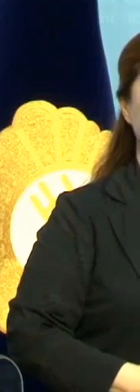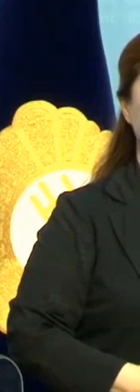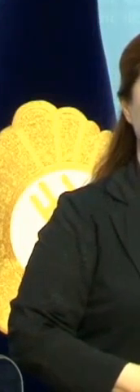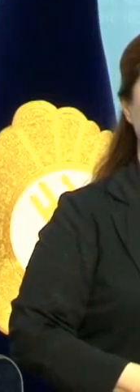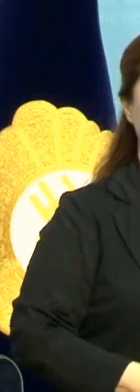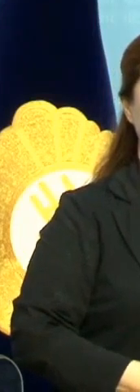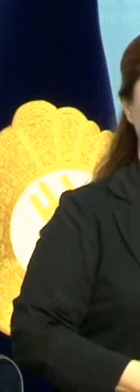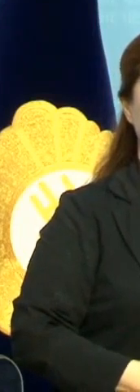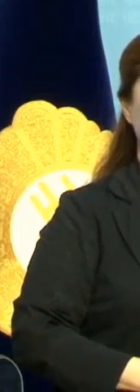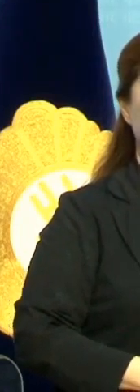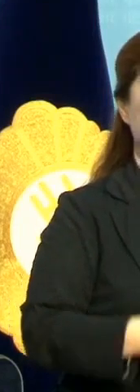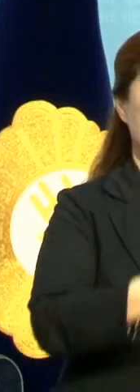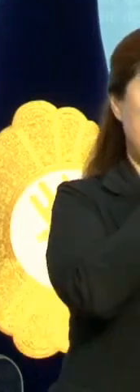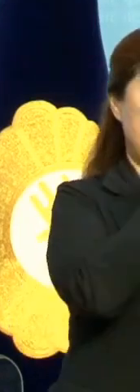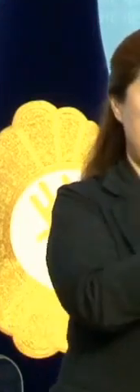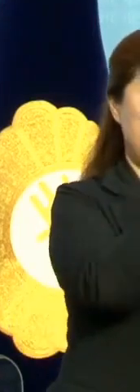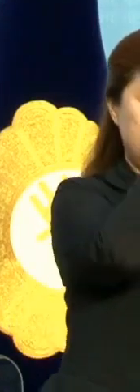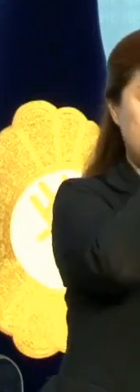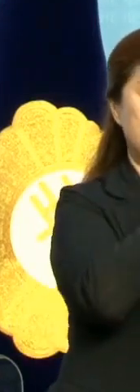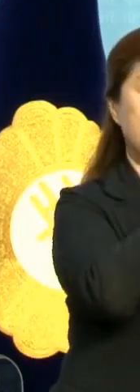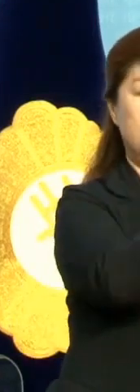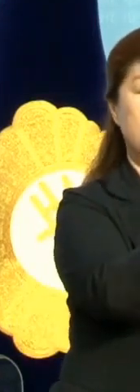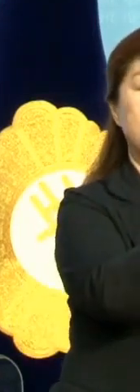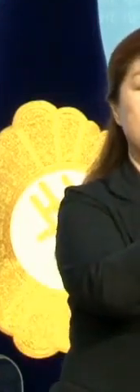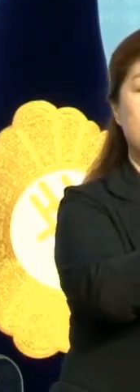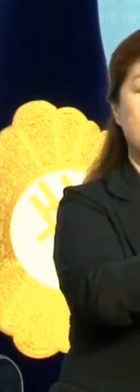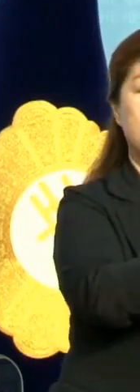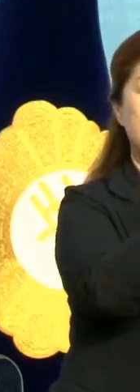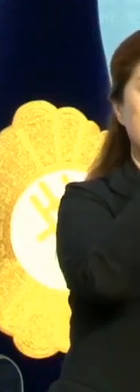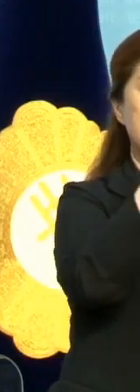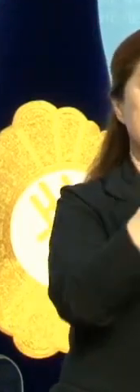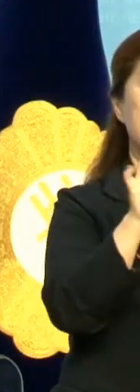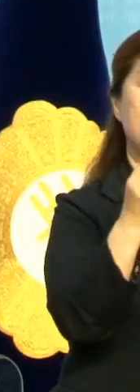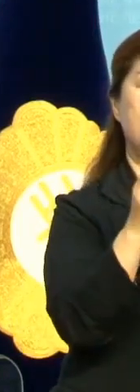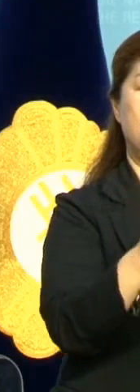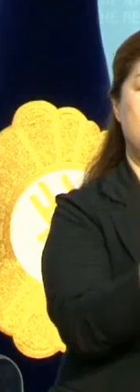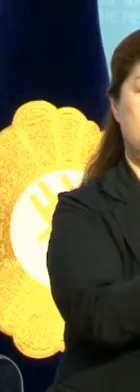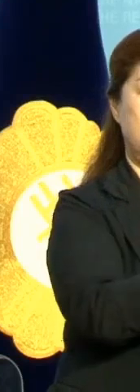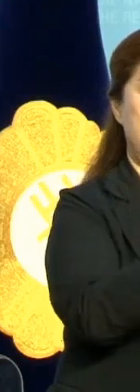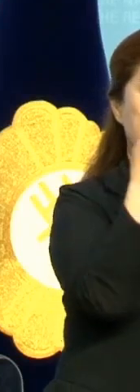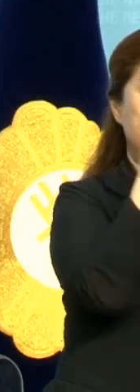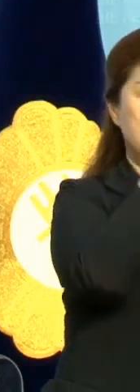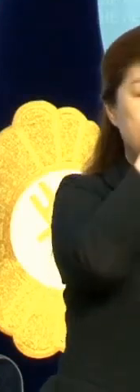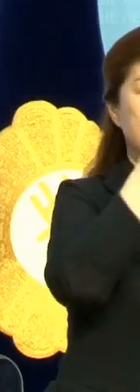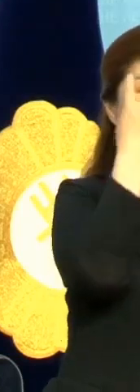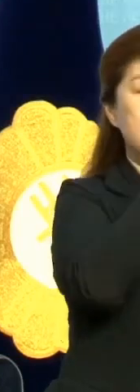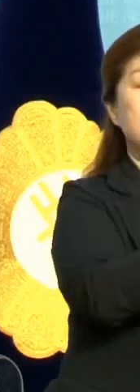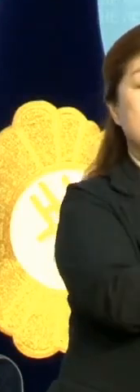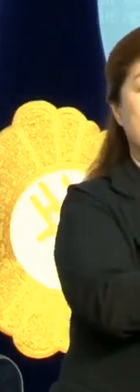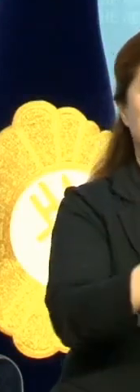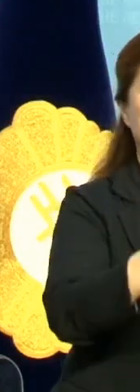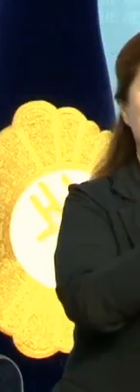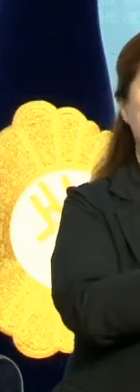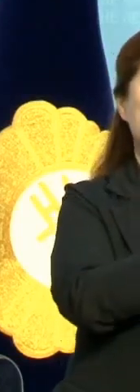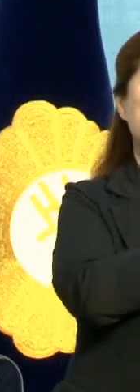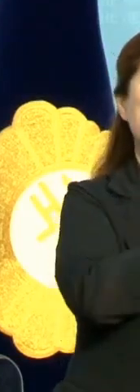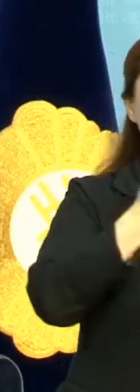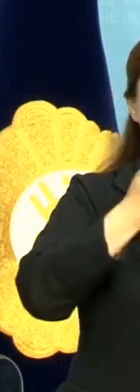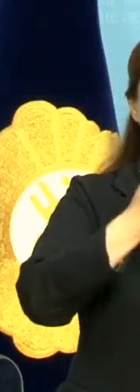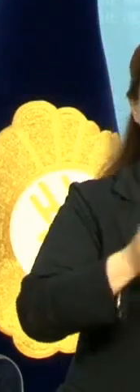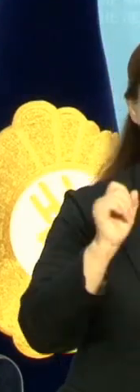증선위의 고발이 사실상 오늘 있게 된 이재용 부회장의 검찰 수사를 개시하게 되는데 가장